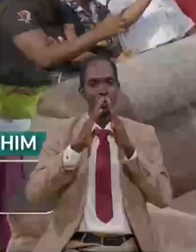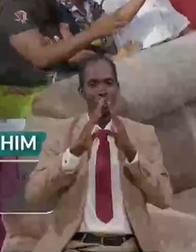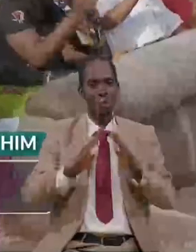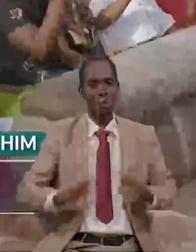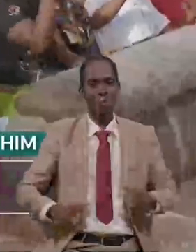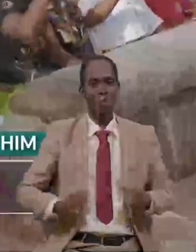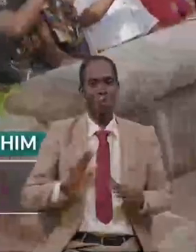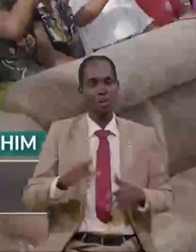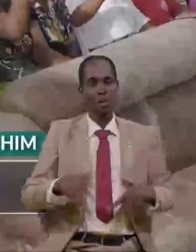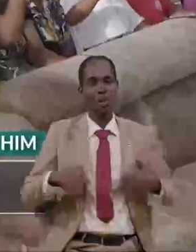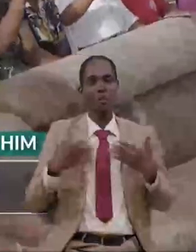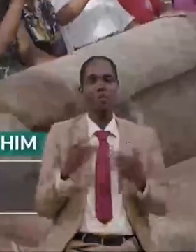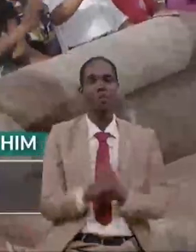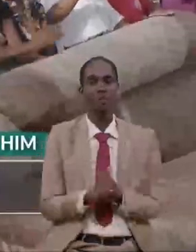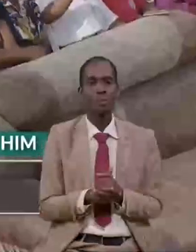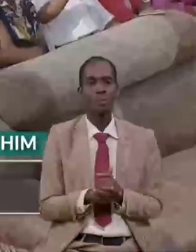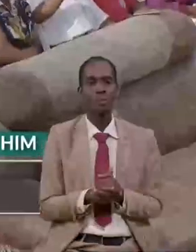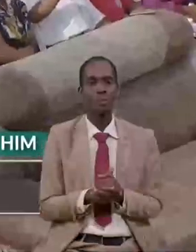amen.